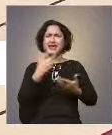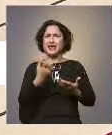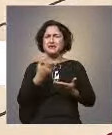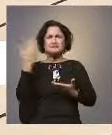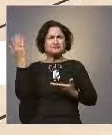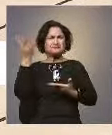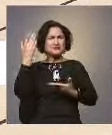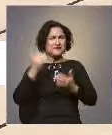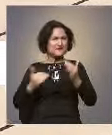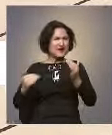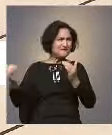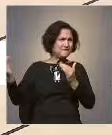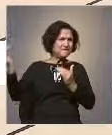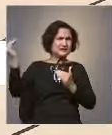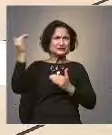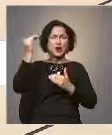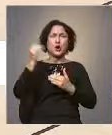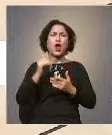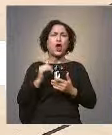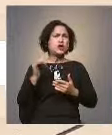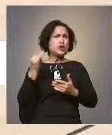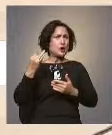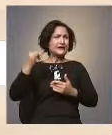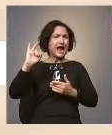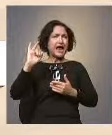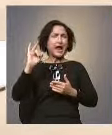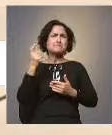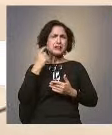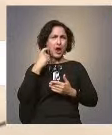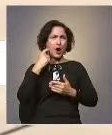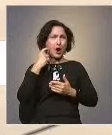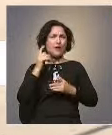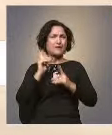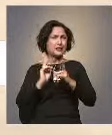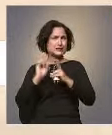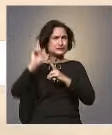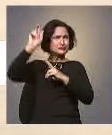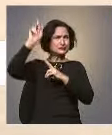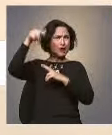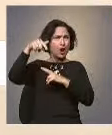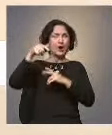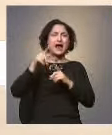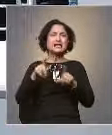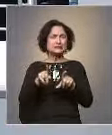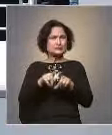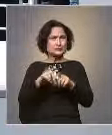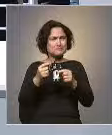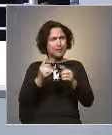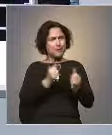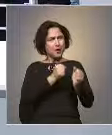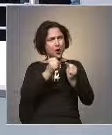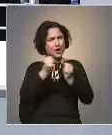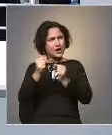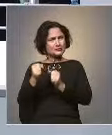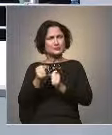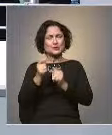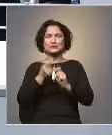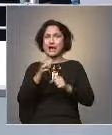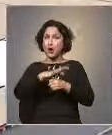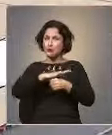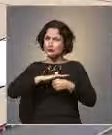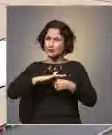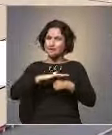във високия скок Йорданка Благоева в началото на 90-те години. Малко след това е създаден и Пловдивският клуб Аеробика АМД,